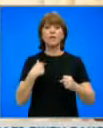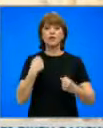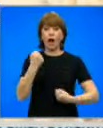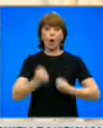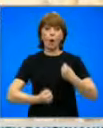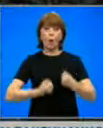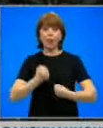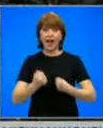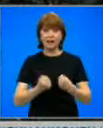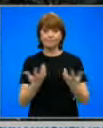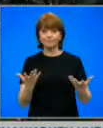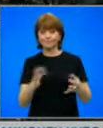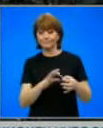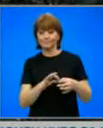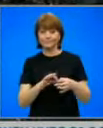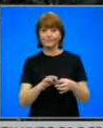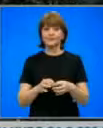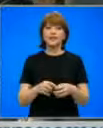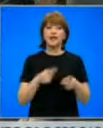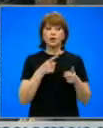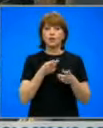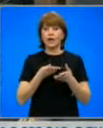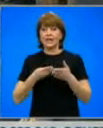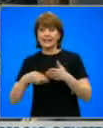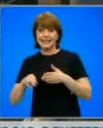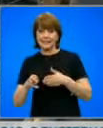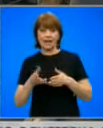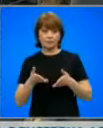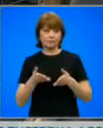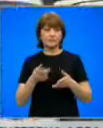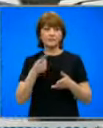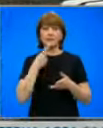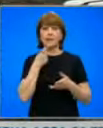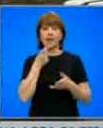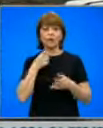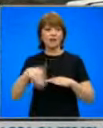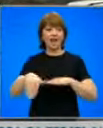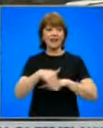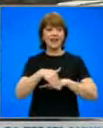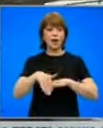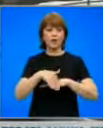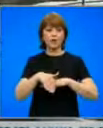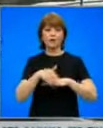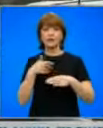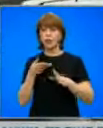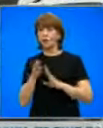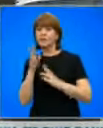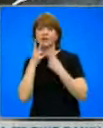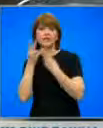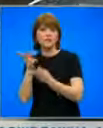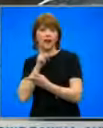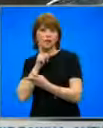Кислородната бутилка почне. Пламен Запрянов излиза на улицата, за да помогне. Аз дойдох заради колата да видя да няма човек вътре. Мисля, че е